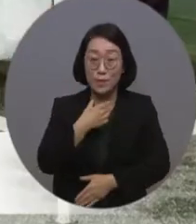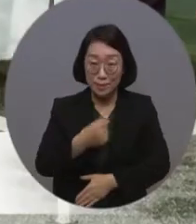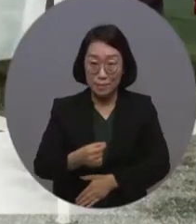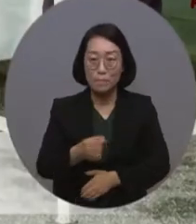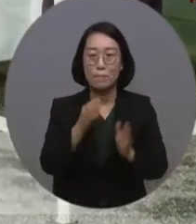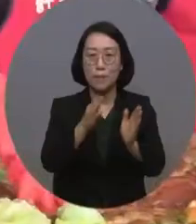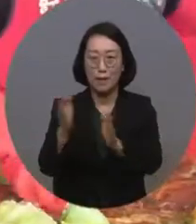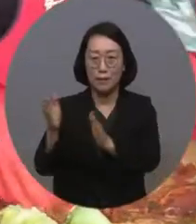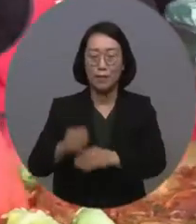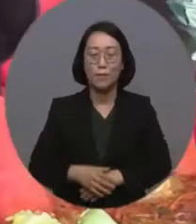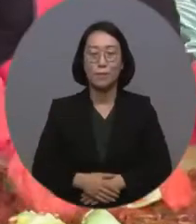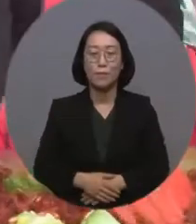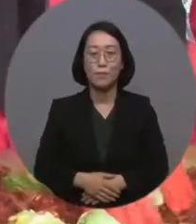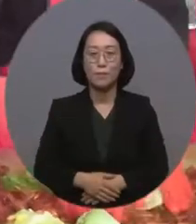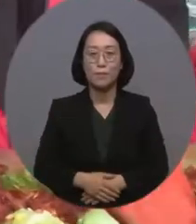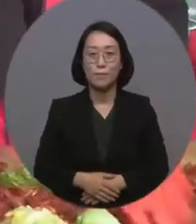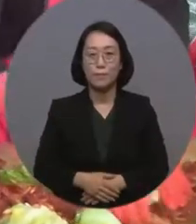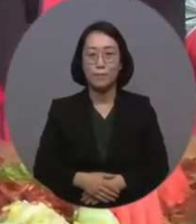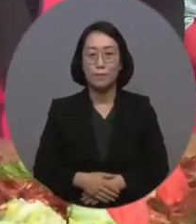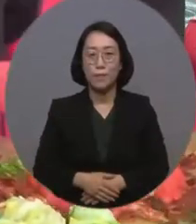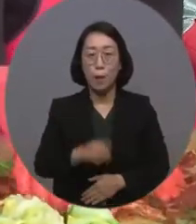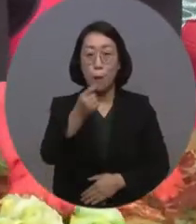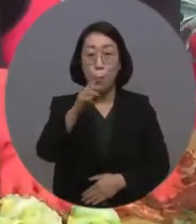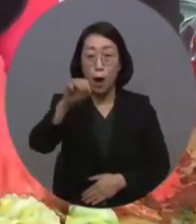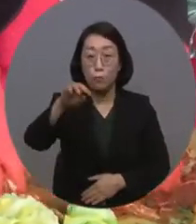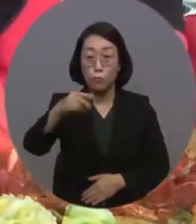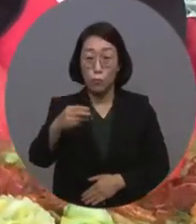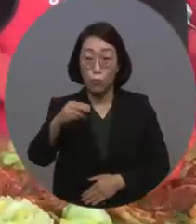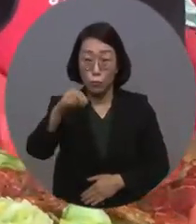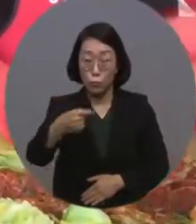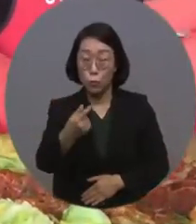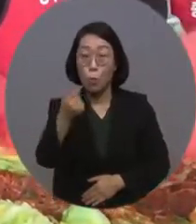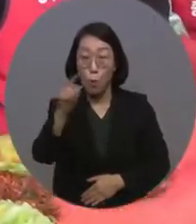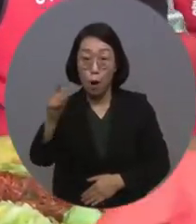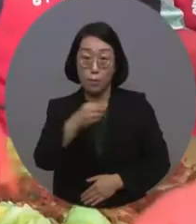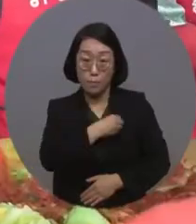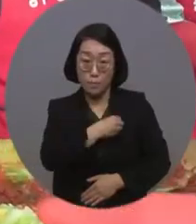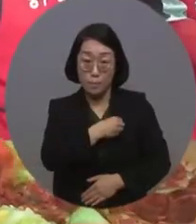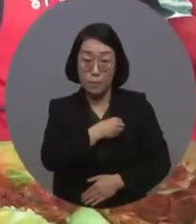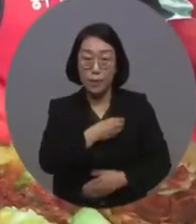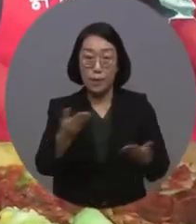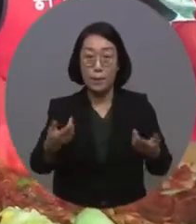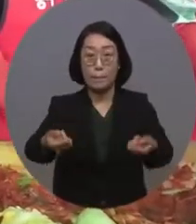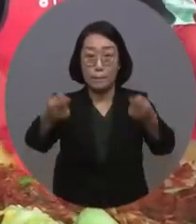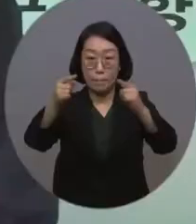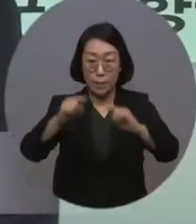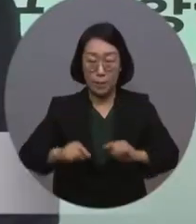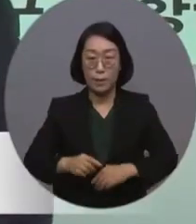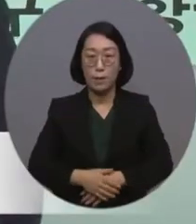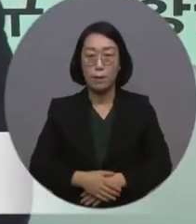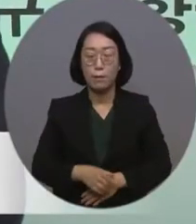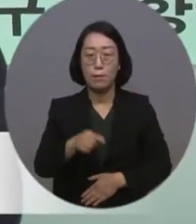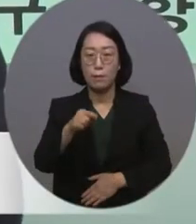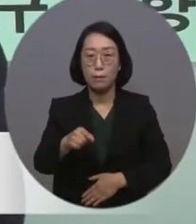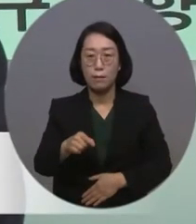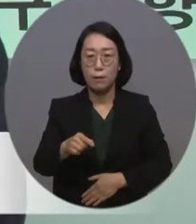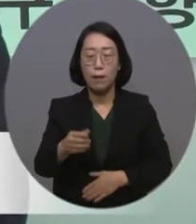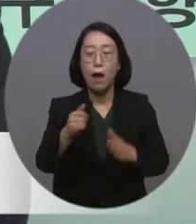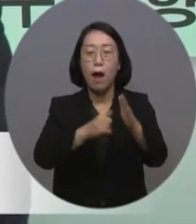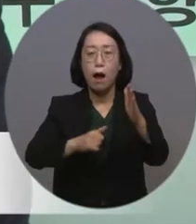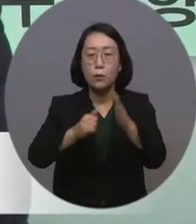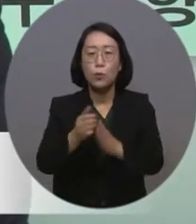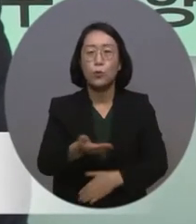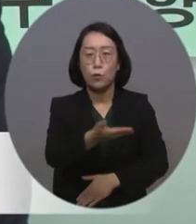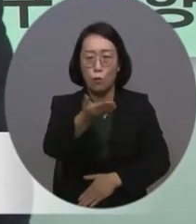마련한 겁니다. 더불어민주당 황운하 국회의원도 봉사활동에 참여하였습니다. 보훈 가족